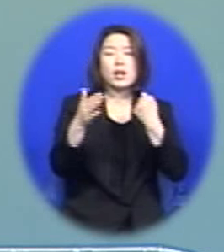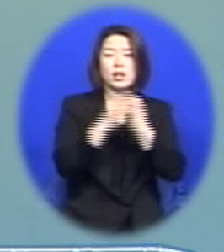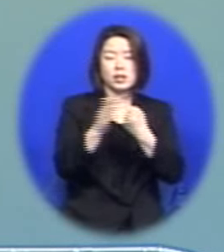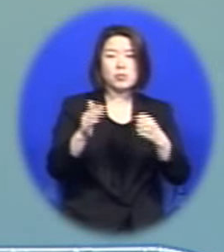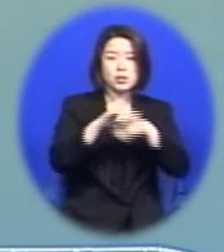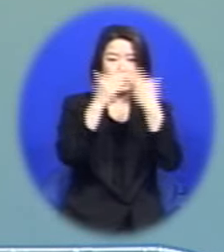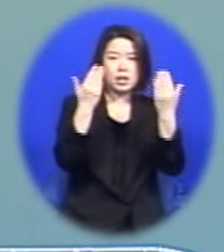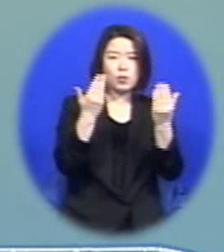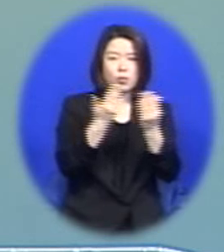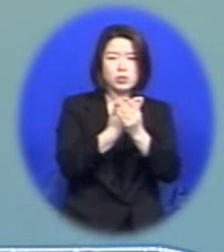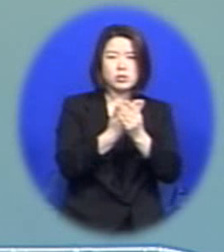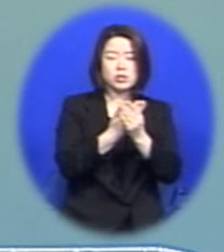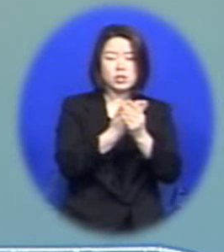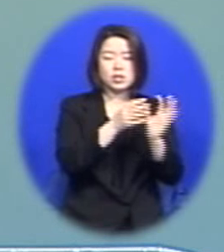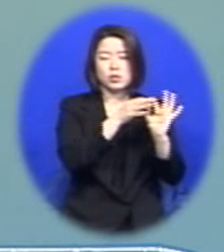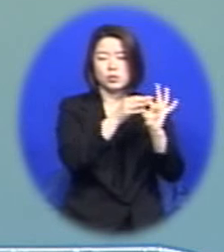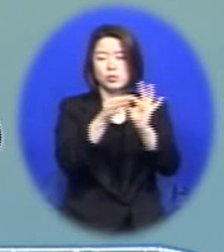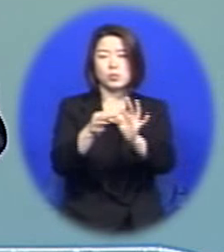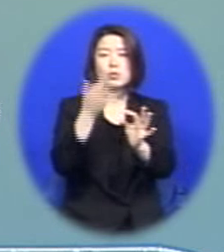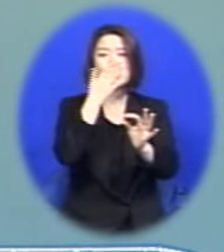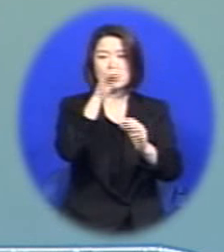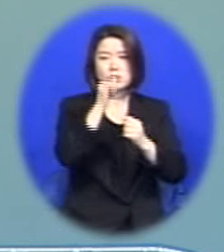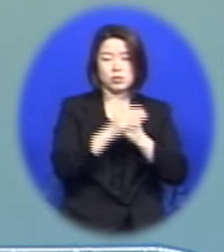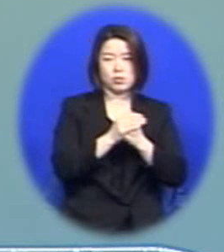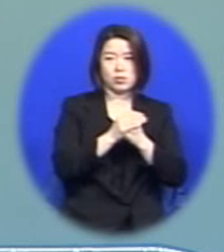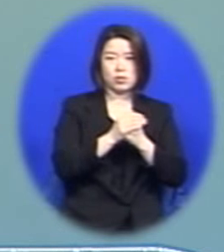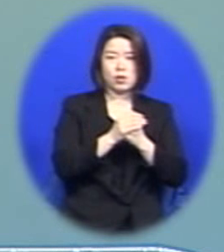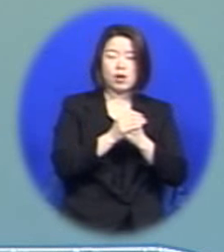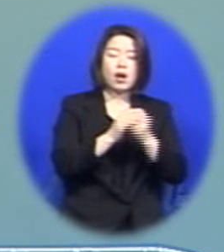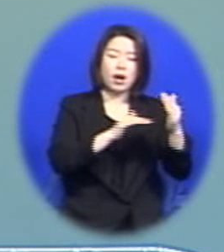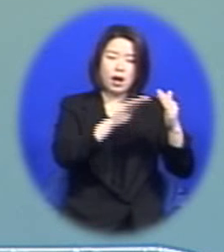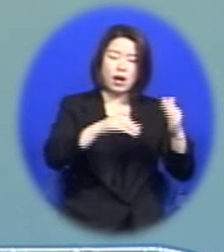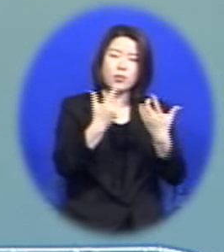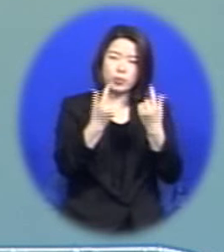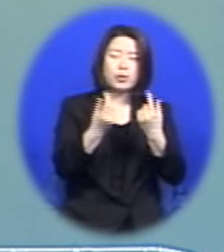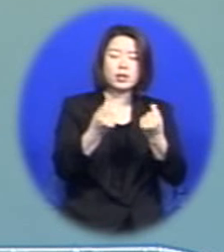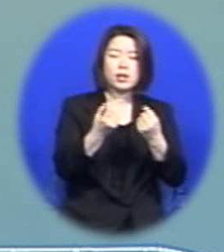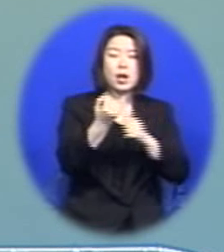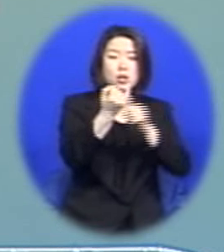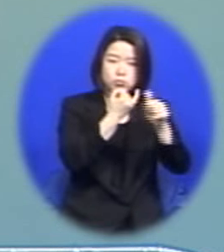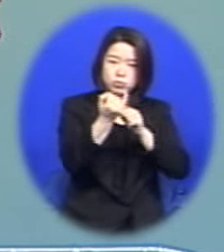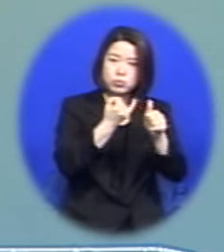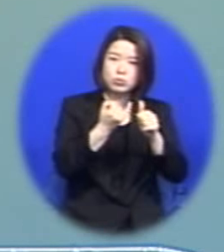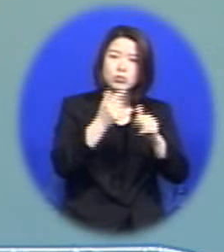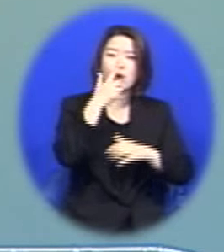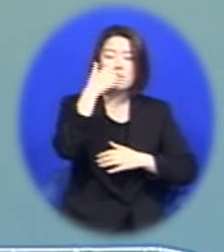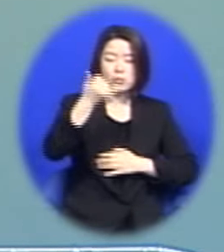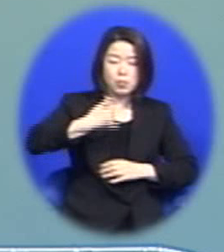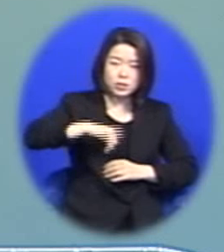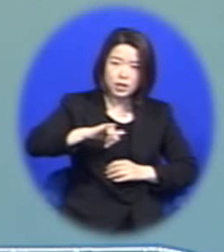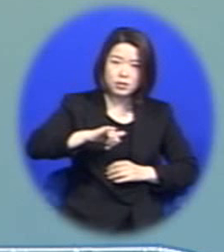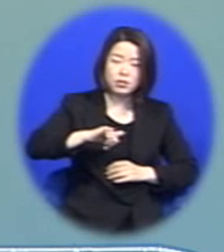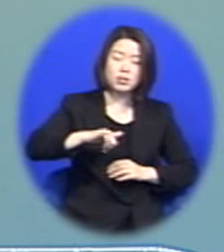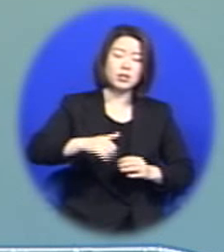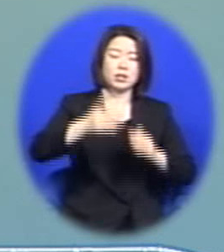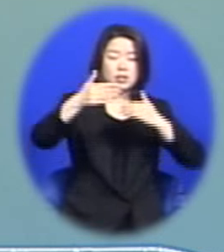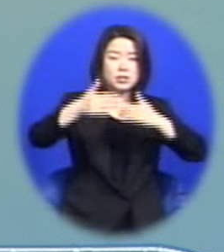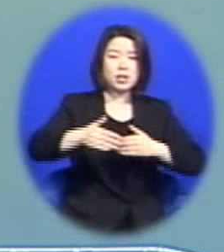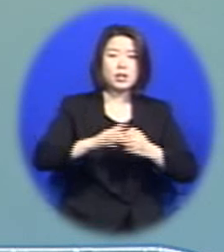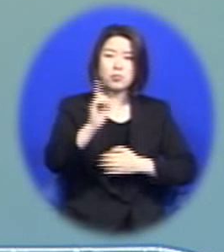같습니다 부부사이에 부모 자녀 사이에 가정의 뭐가 문제가 하나 생겼어요